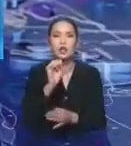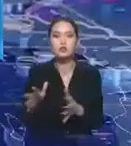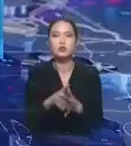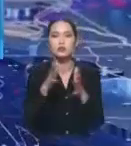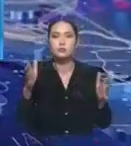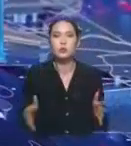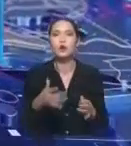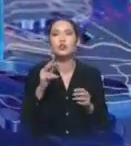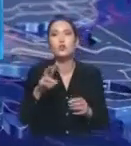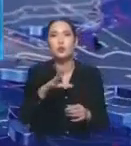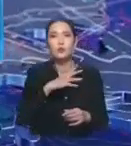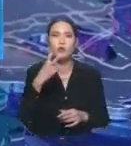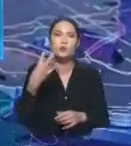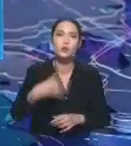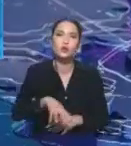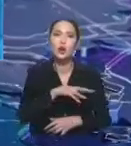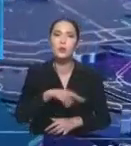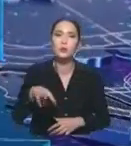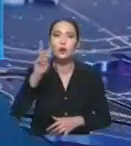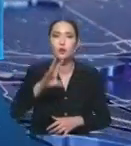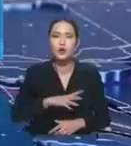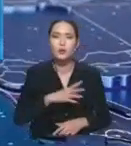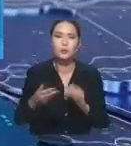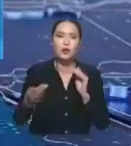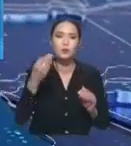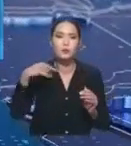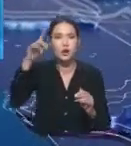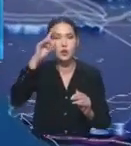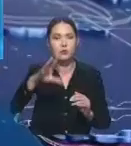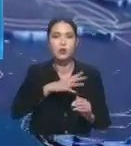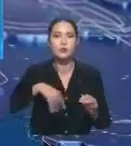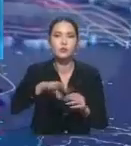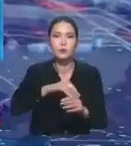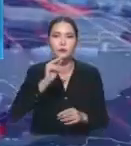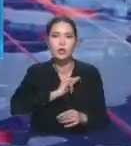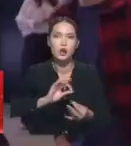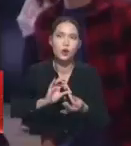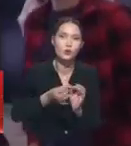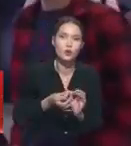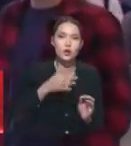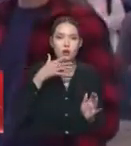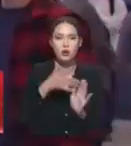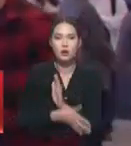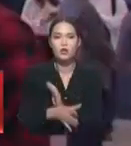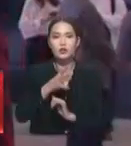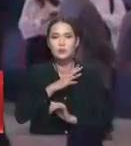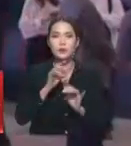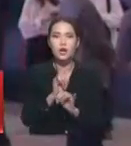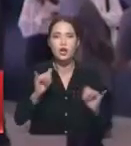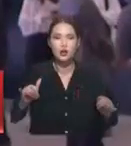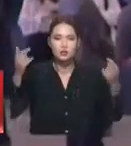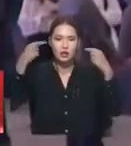на 240 миллионов долларов. В профильном ведомстве отметили, что работу ведут в 3 направлениях. Развиваем человеческий